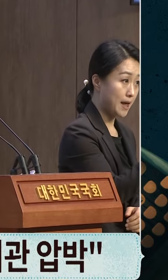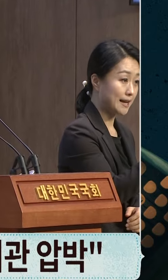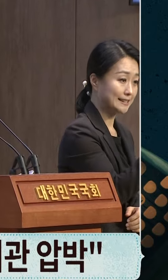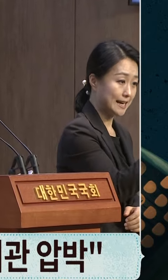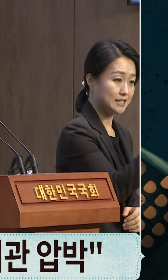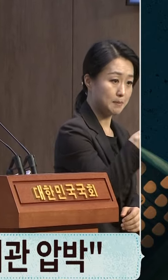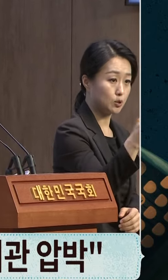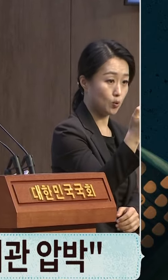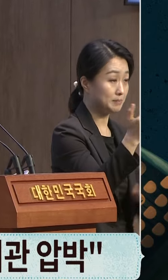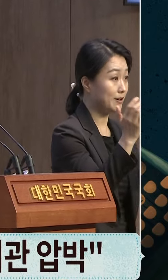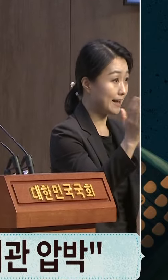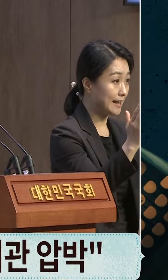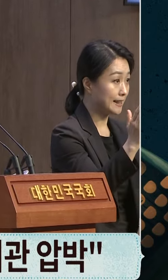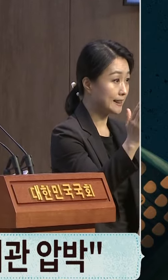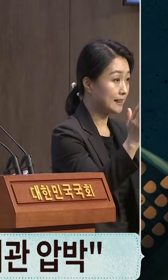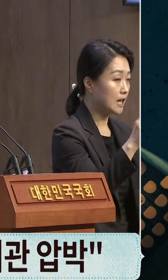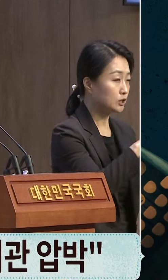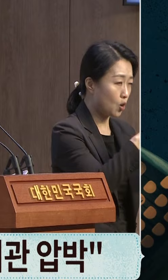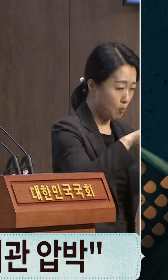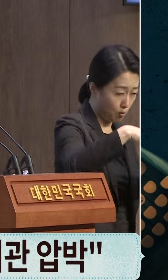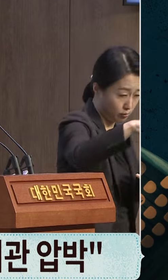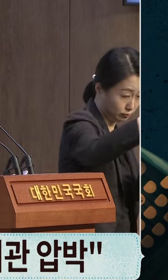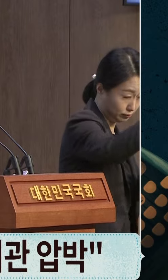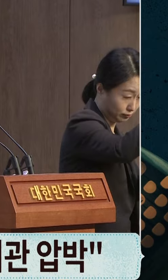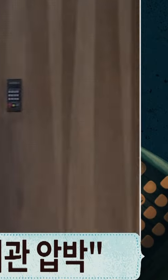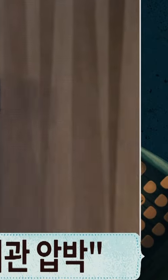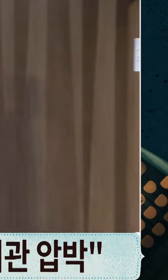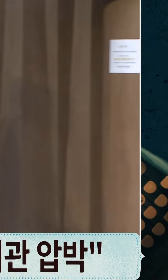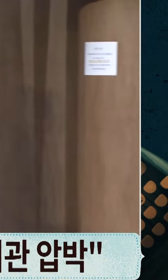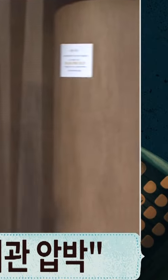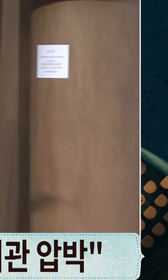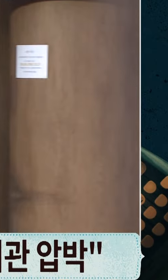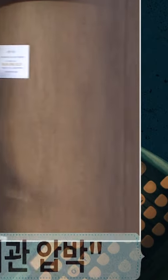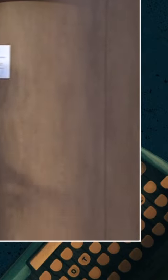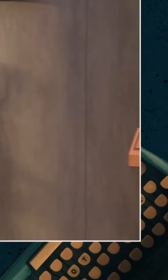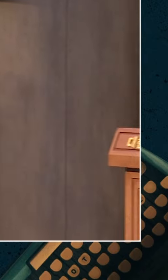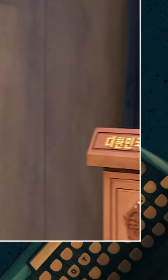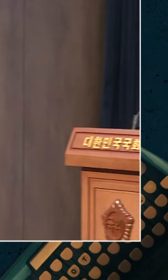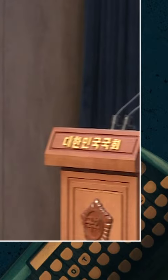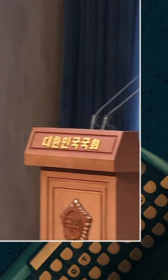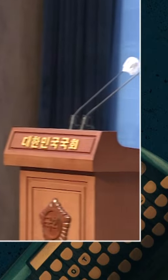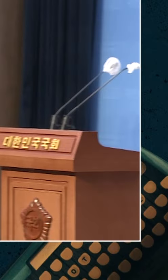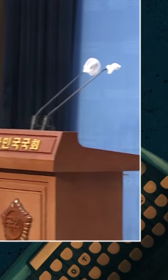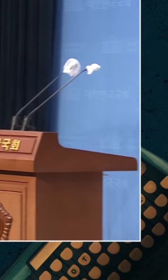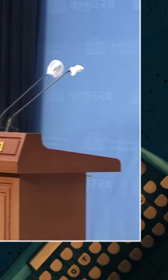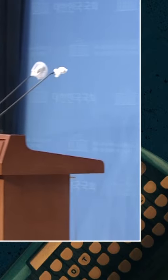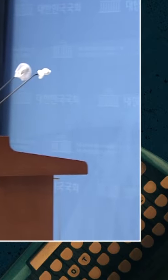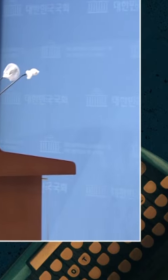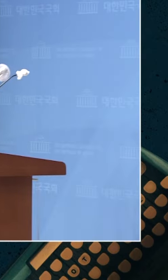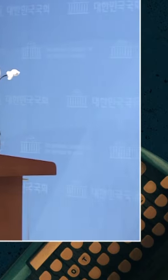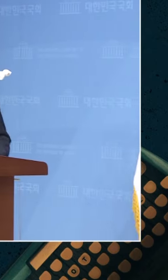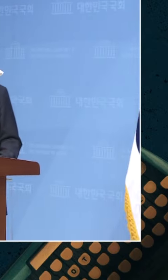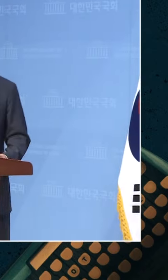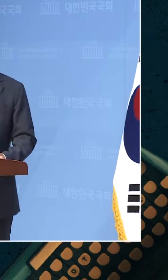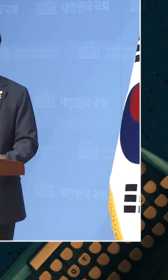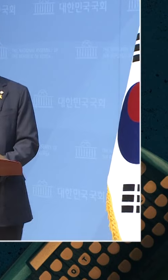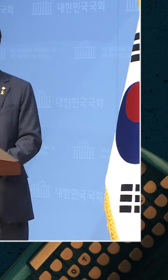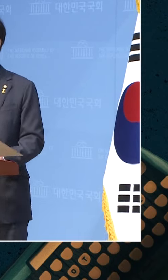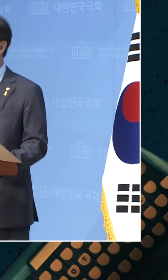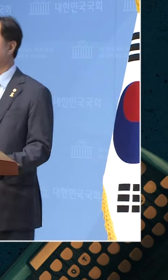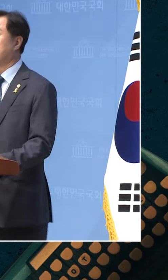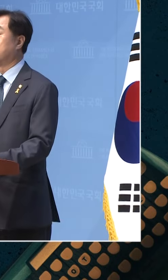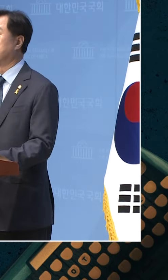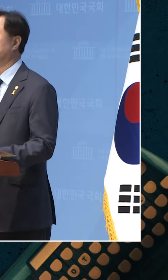압박용이라는 것으로 생각할 수밖에 없었다라고 주장을 했습니다 관련해 문제가 된 김연의 과거 발언과 지난